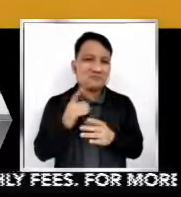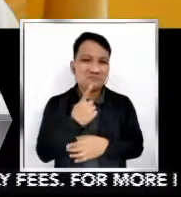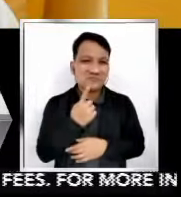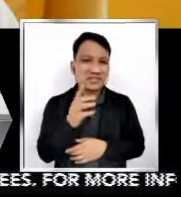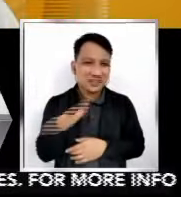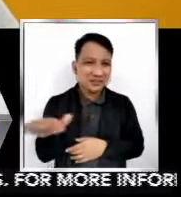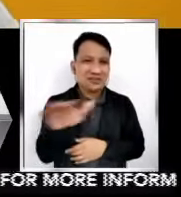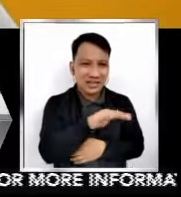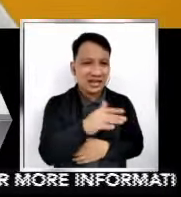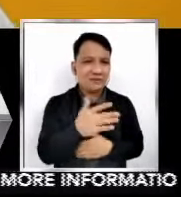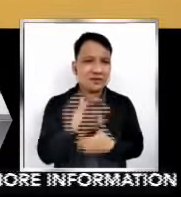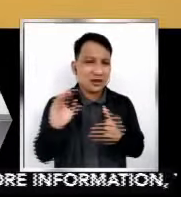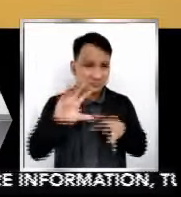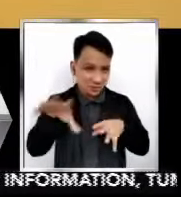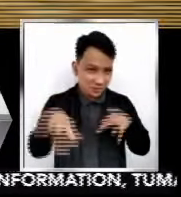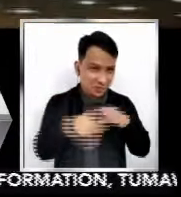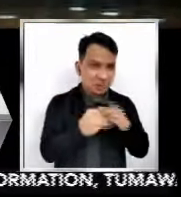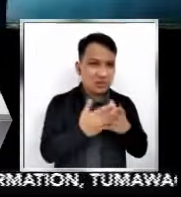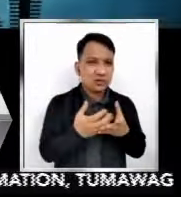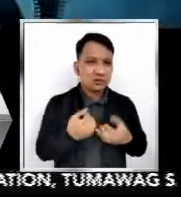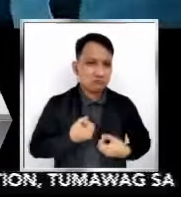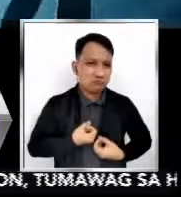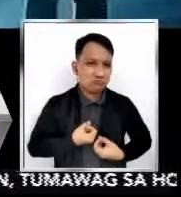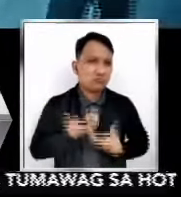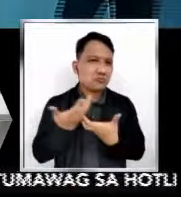ito ang gusto nilang ipakita sa ARMY.